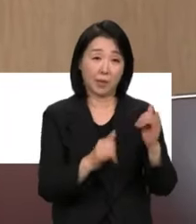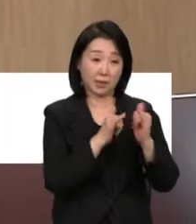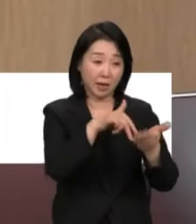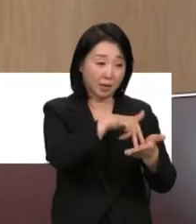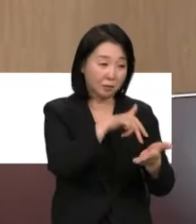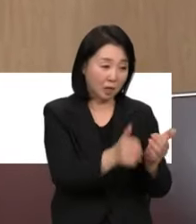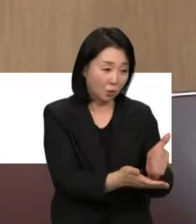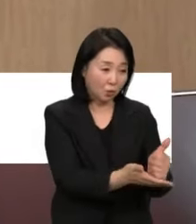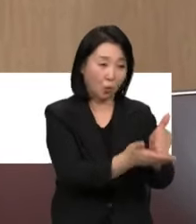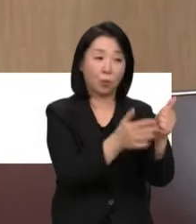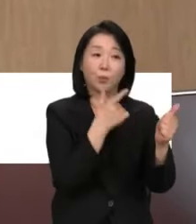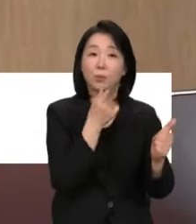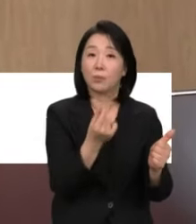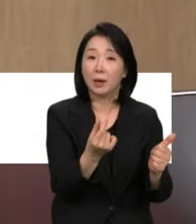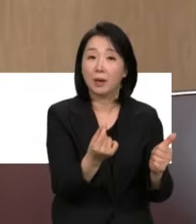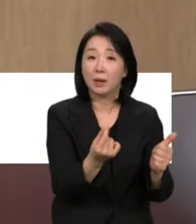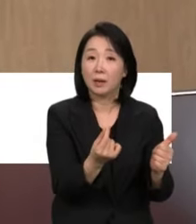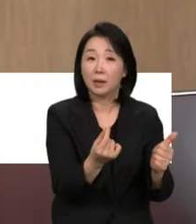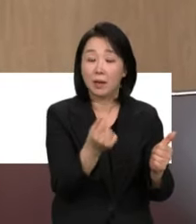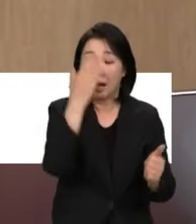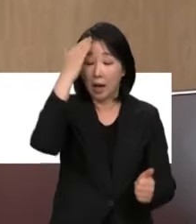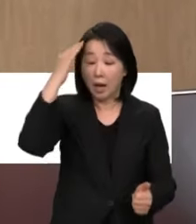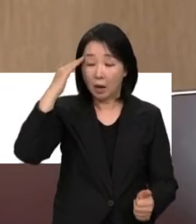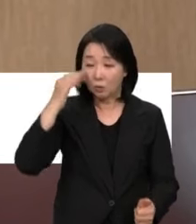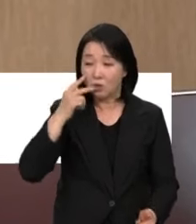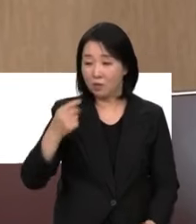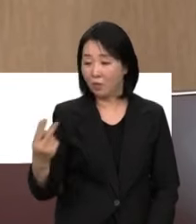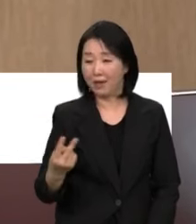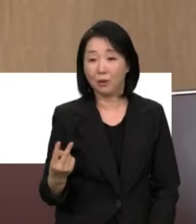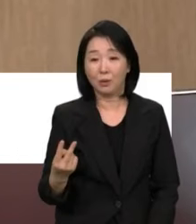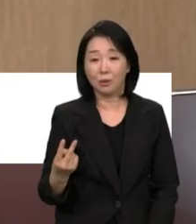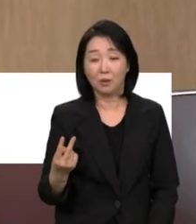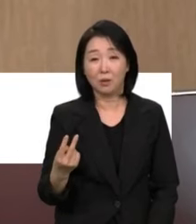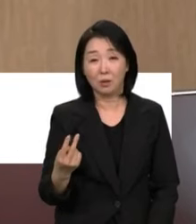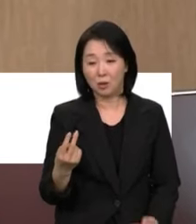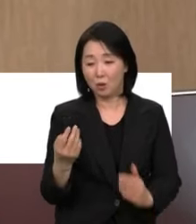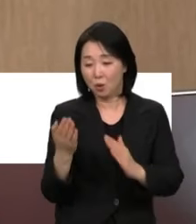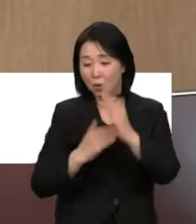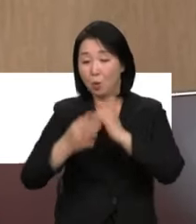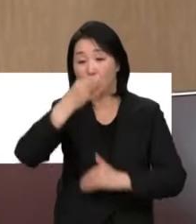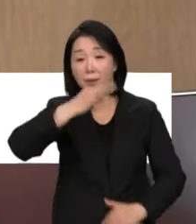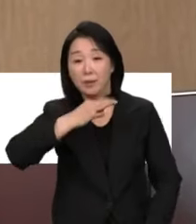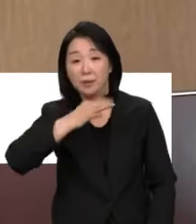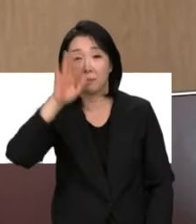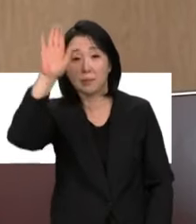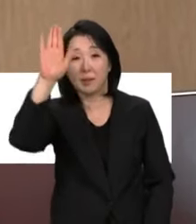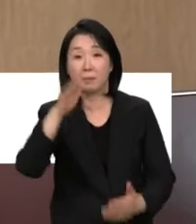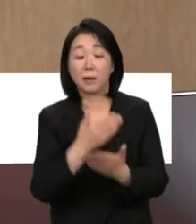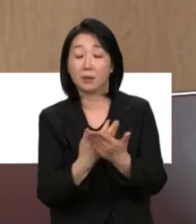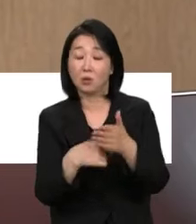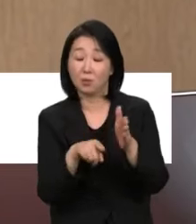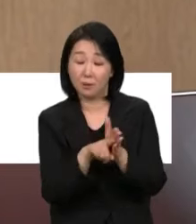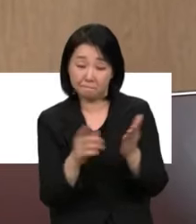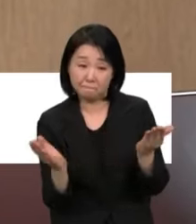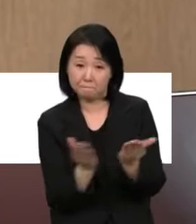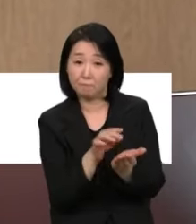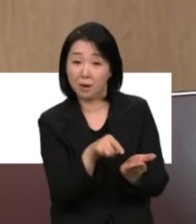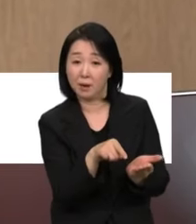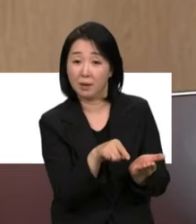입장을 존중하면서 한일 양국의 공동 이익과 미래 발전에